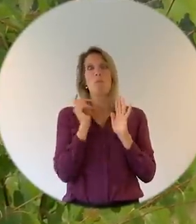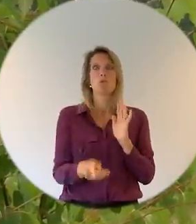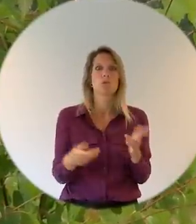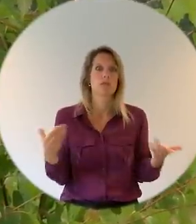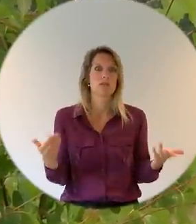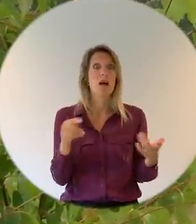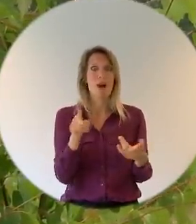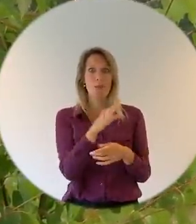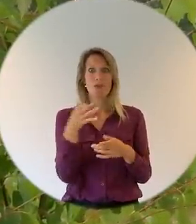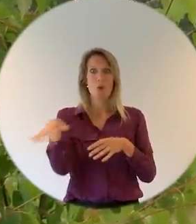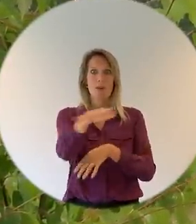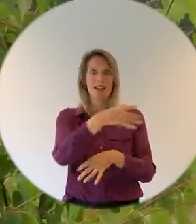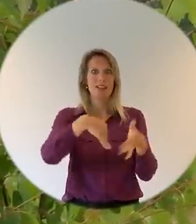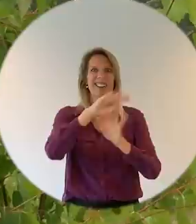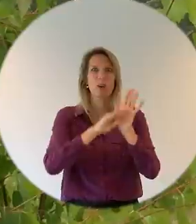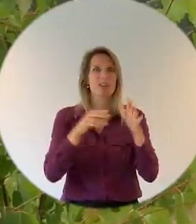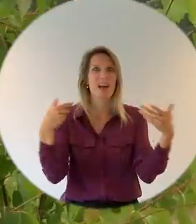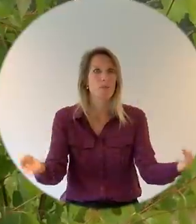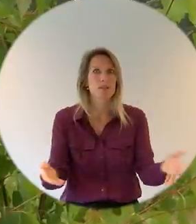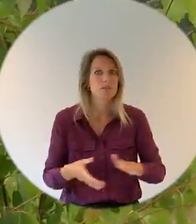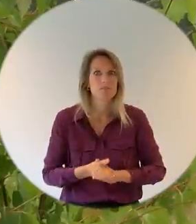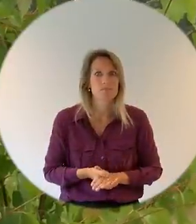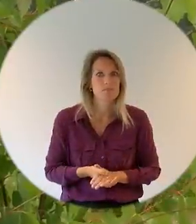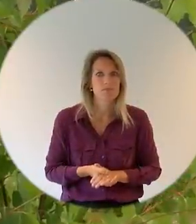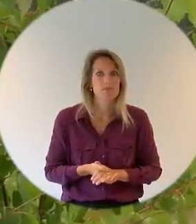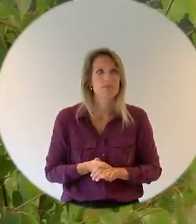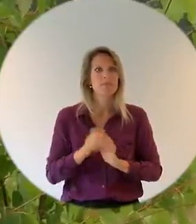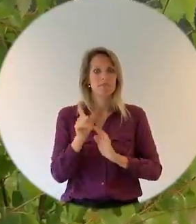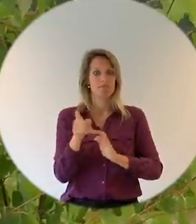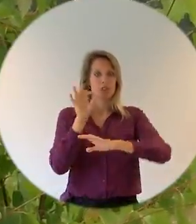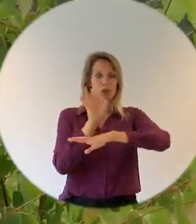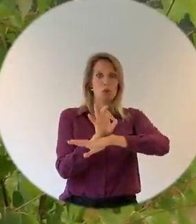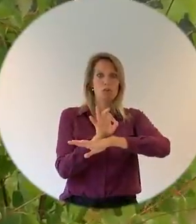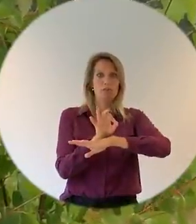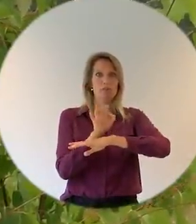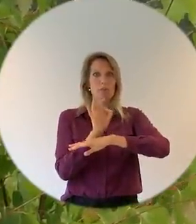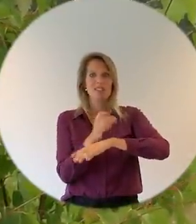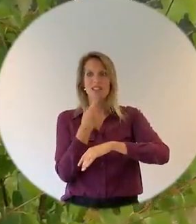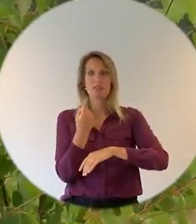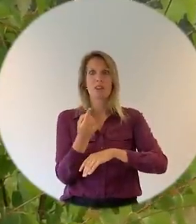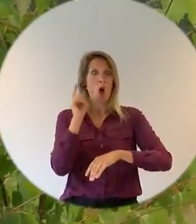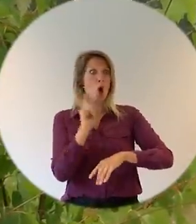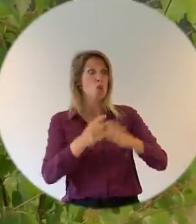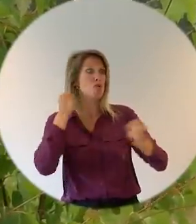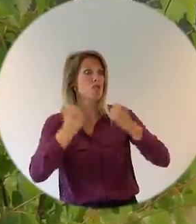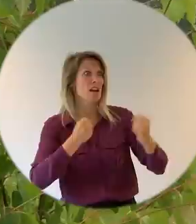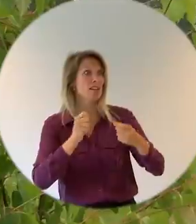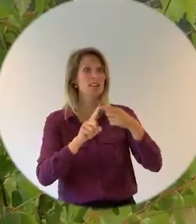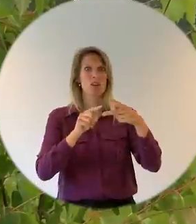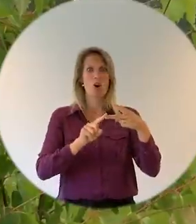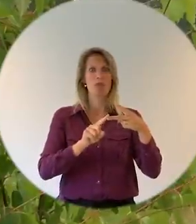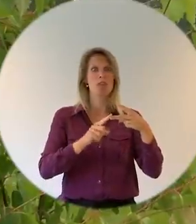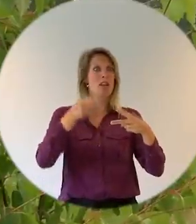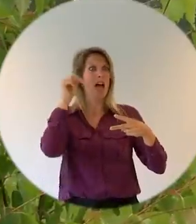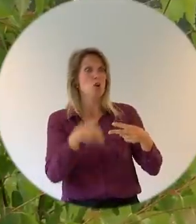op het schoolplein zijn geen regeltjes. De juffrouw of de meester zegt niet, en nu moet je hollen. De juf of de meester zegt niet, en nu